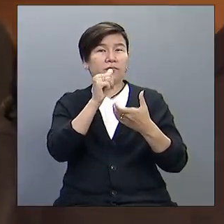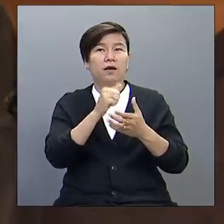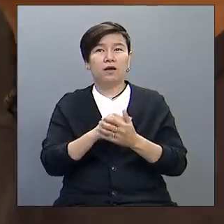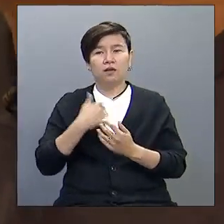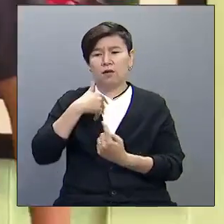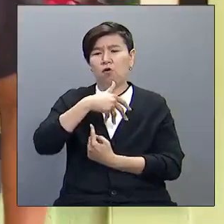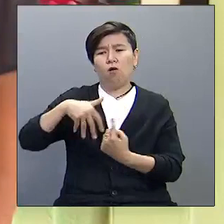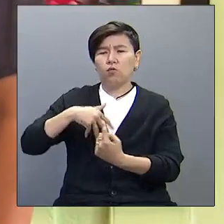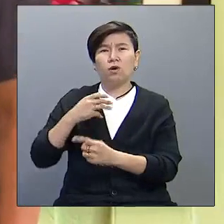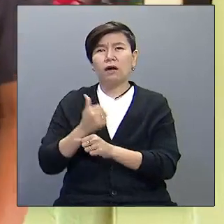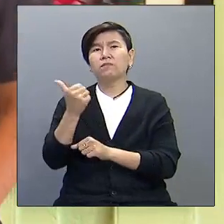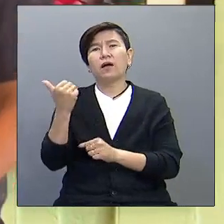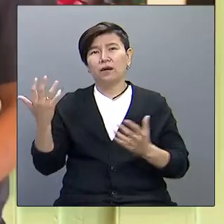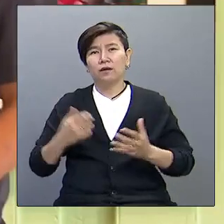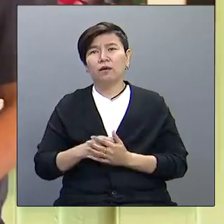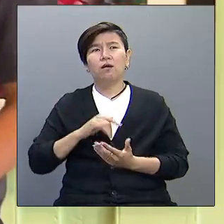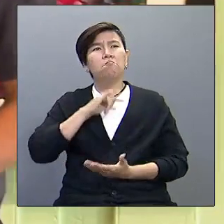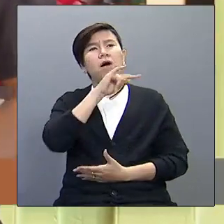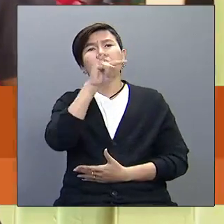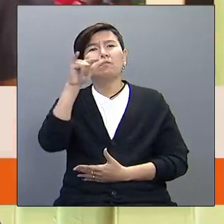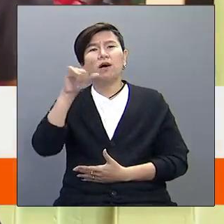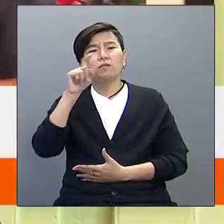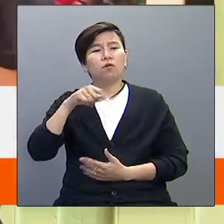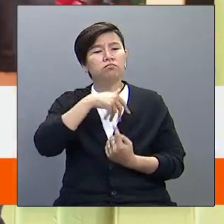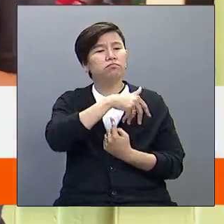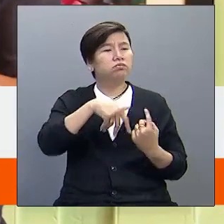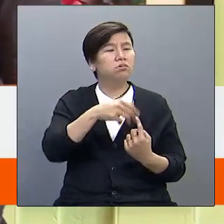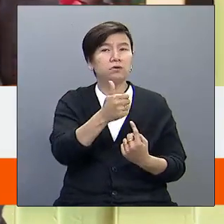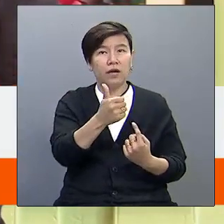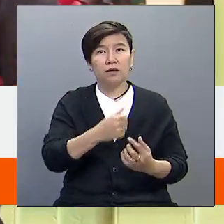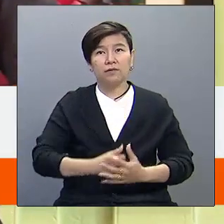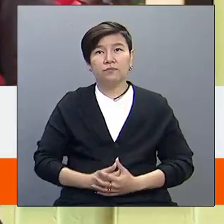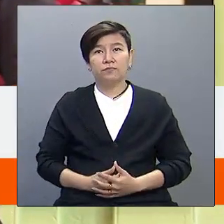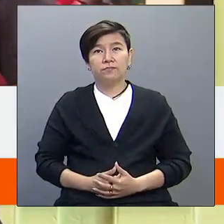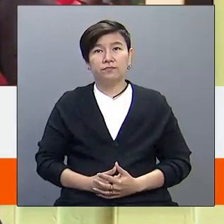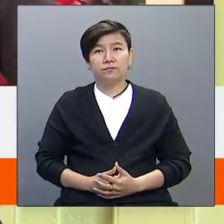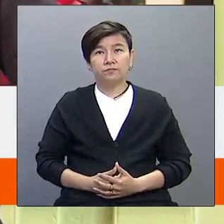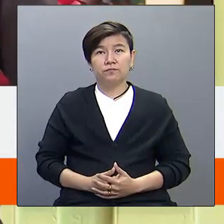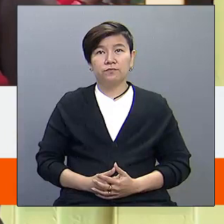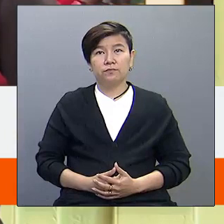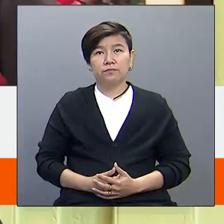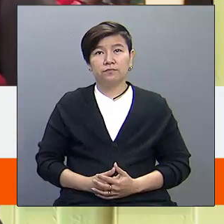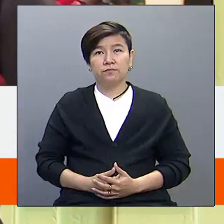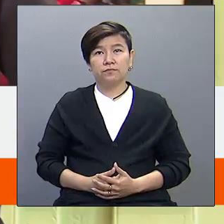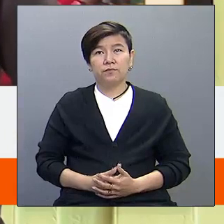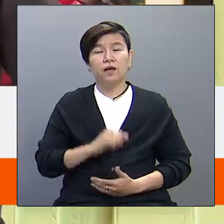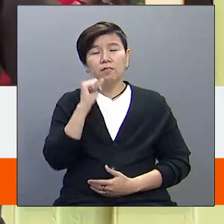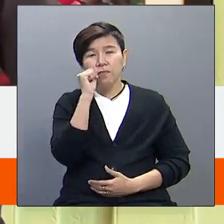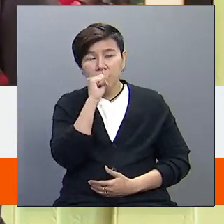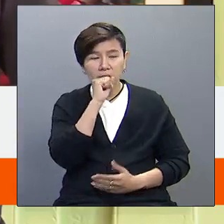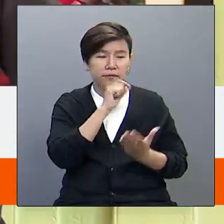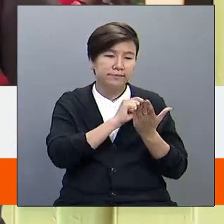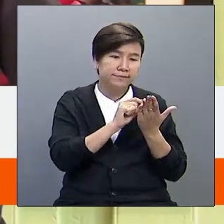เวลาเราทำอะไรเยอะๆก็คือมันเราก็จะคือโดยเฉพาะเวลาถ่ายรูปหรือว่าทำเพลงก็เถอะ